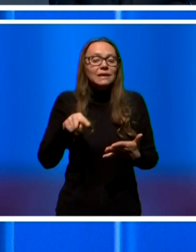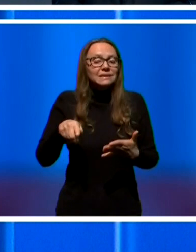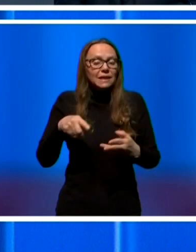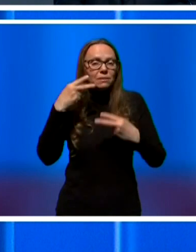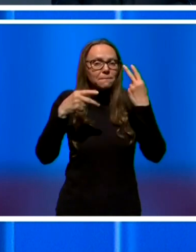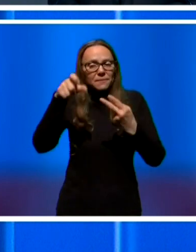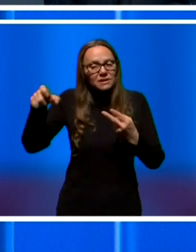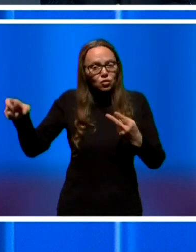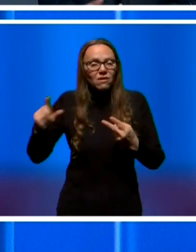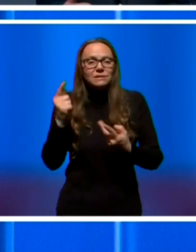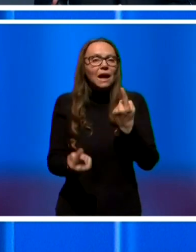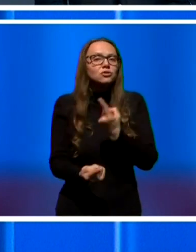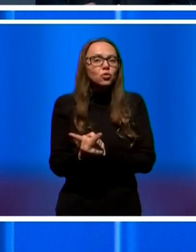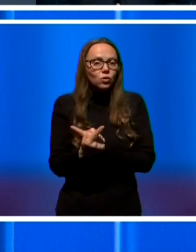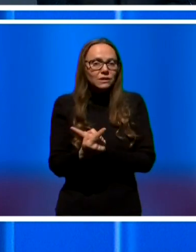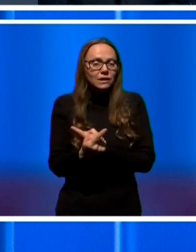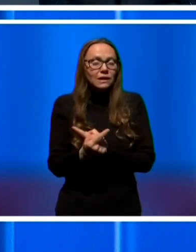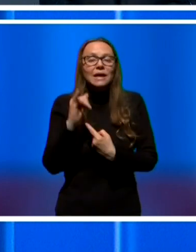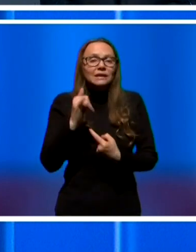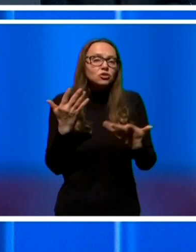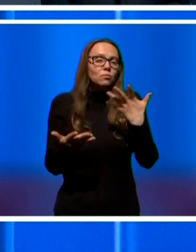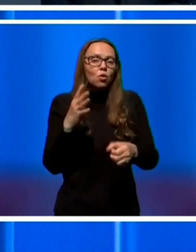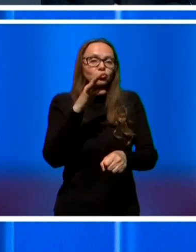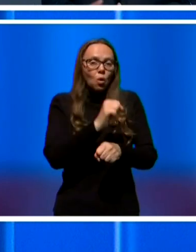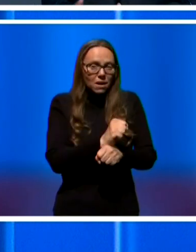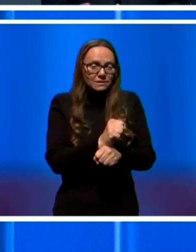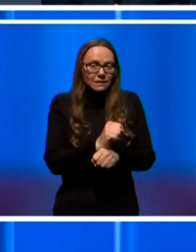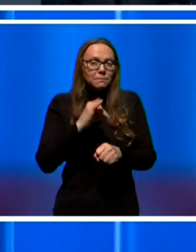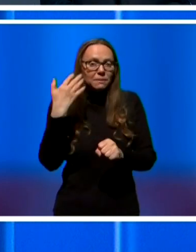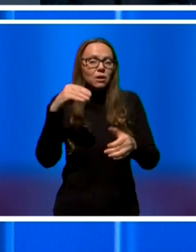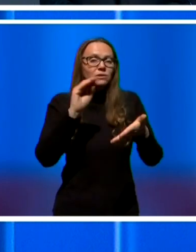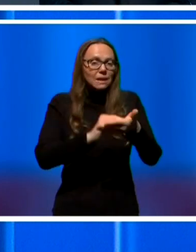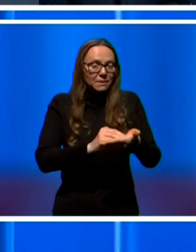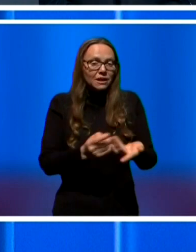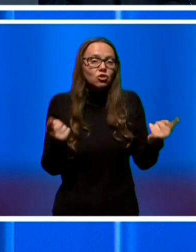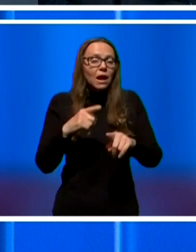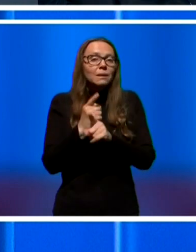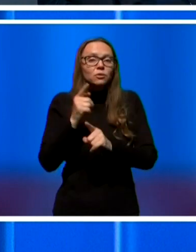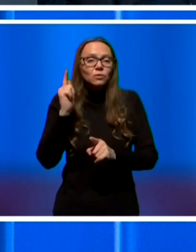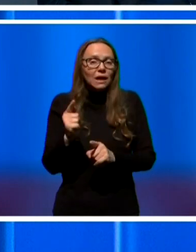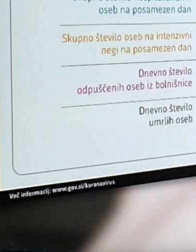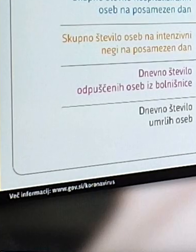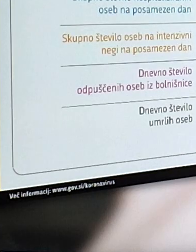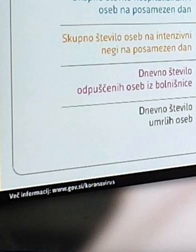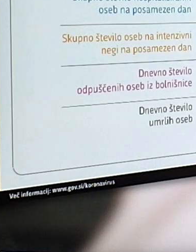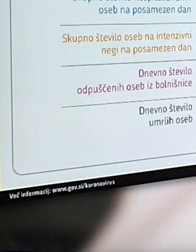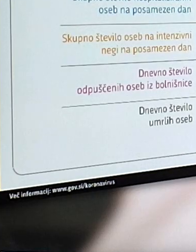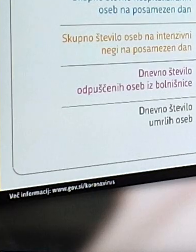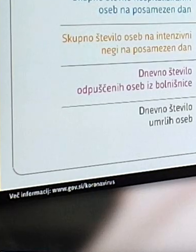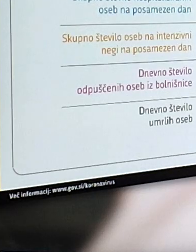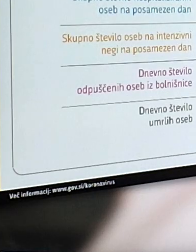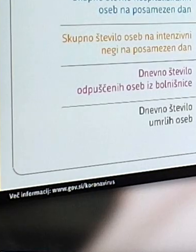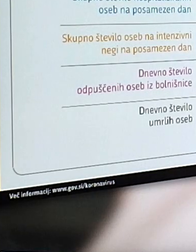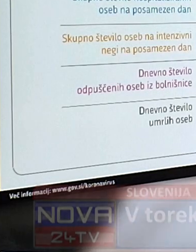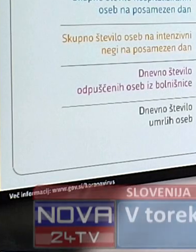kaj zgodilo, kar so mogoče opazili in bo zabeleženo, ali pa tudi kaj, kar sami ne bodo opazili.